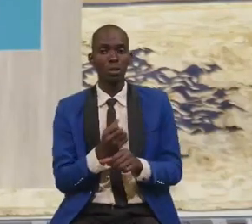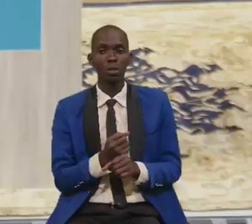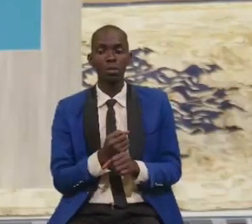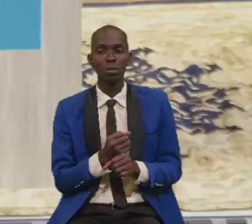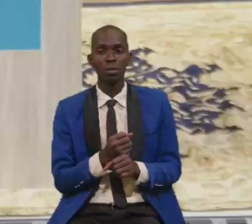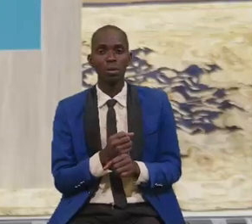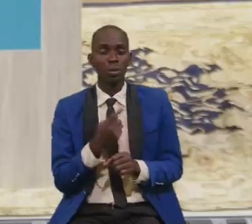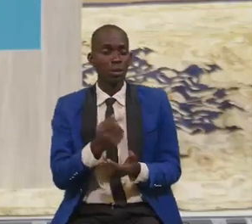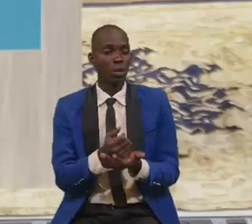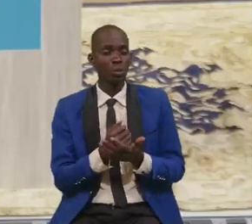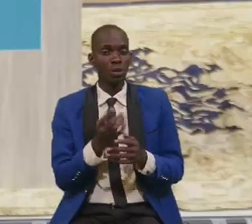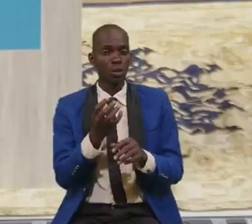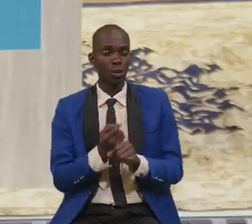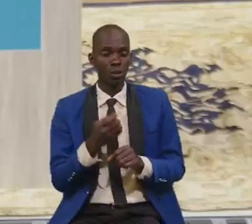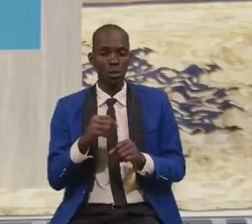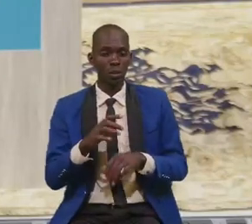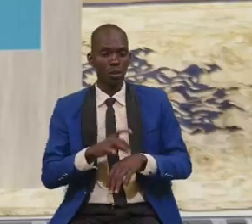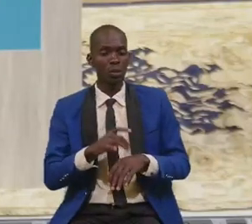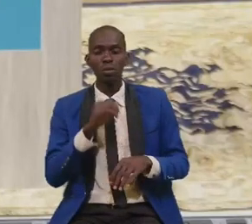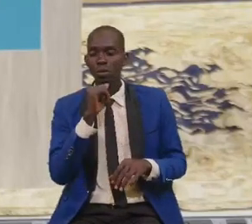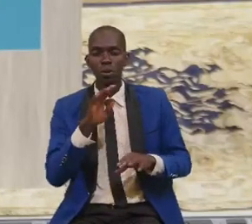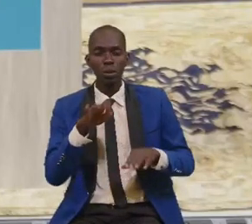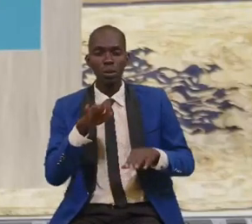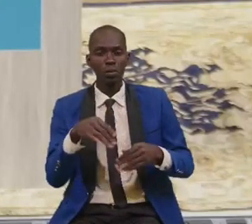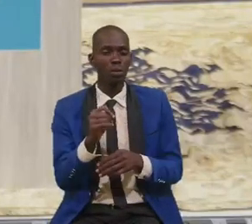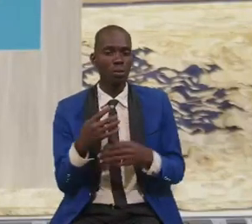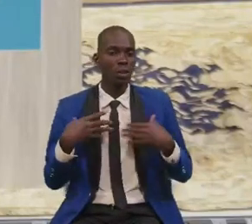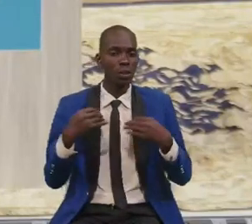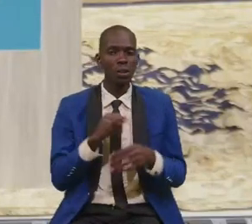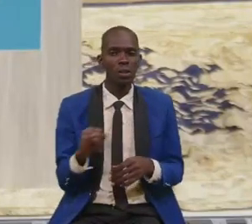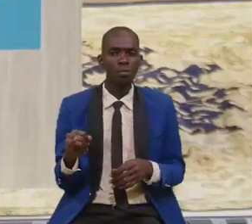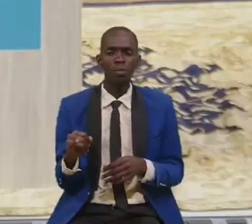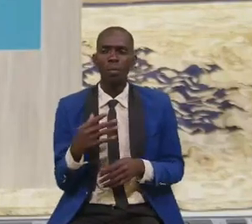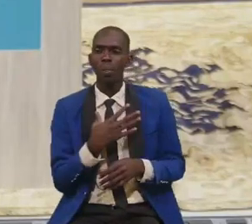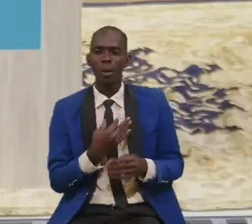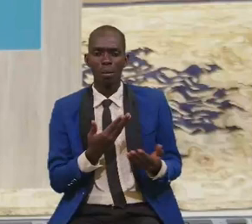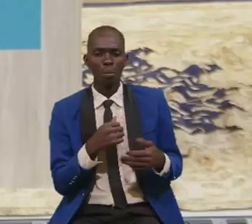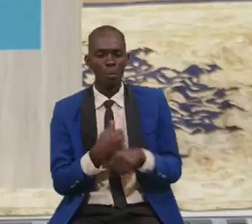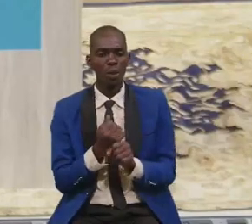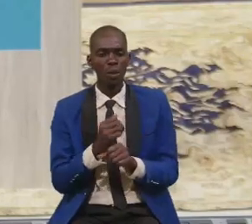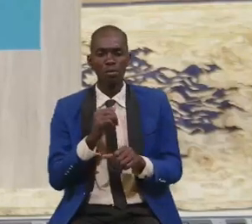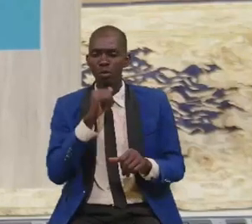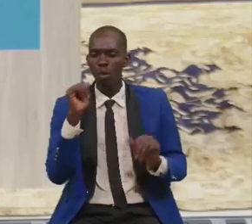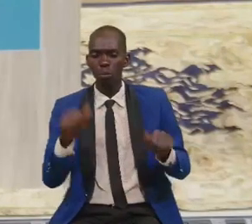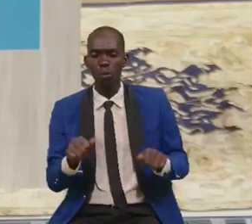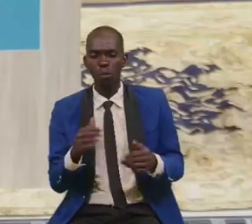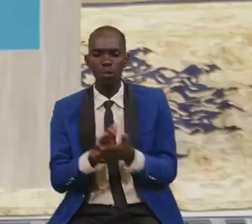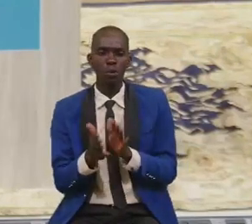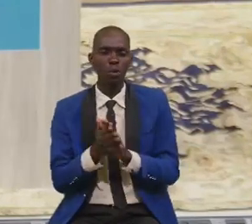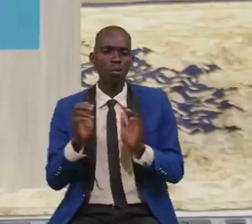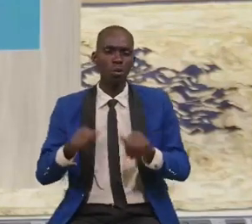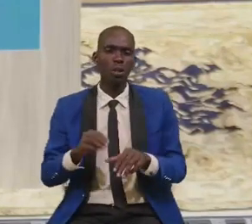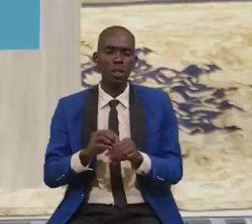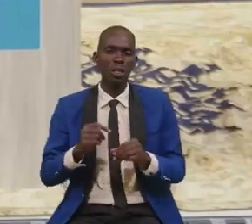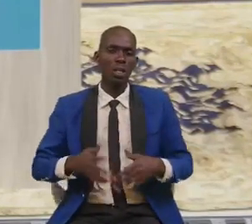ceux qui n'ont pas dans le monde, pour qu'ils aient la guérison, n'est pas un grand ouvrage? Que faisant que les impossibles soient possibles dans la